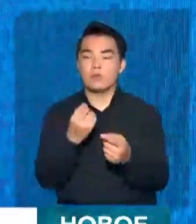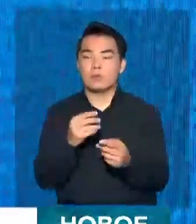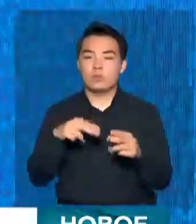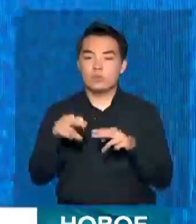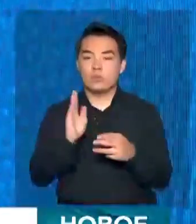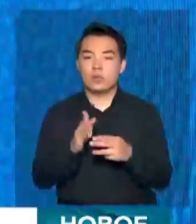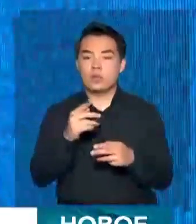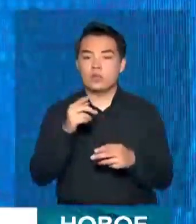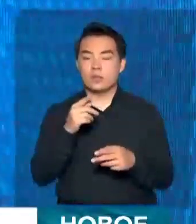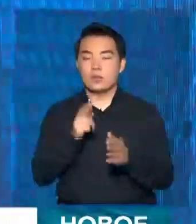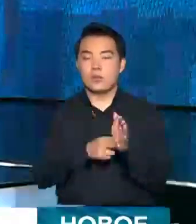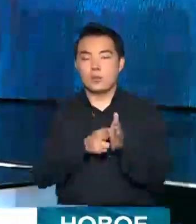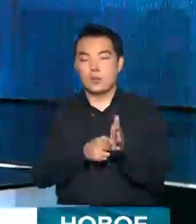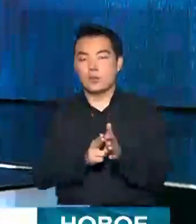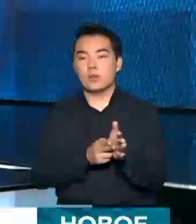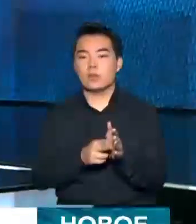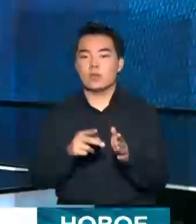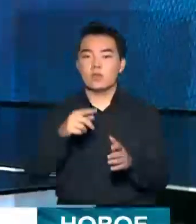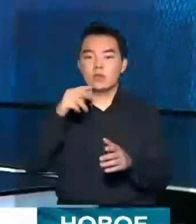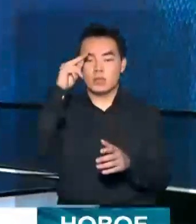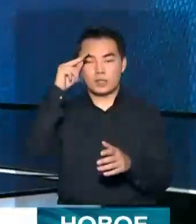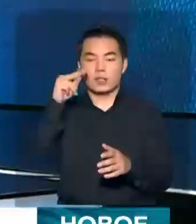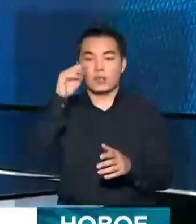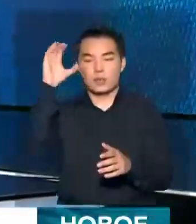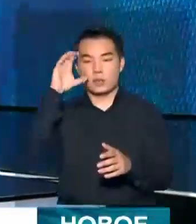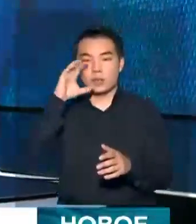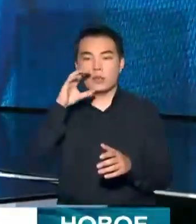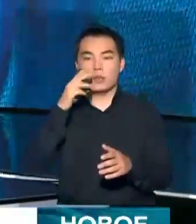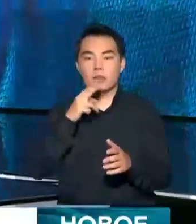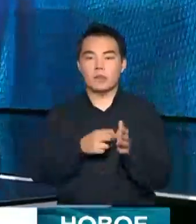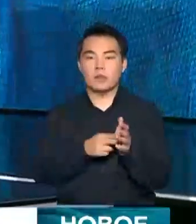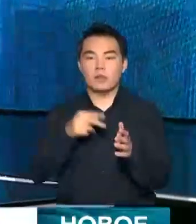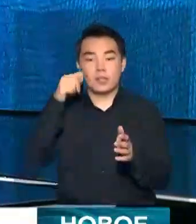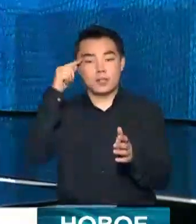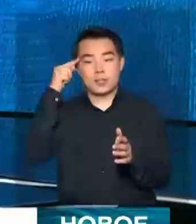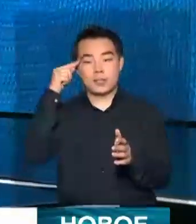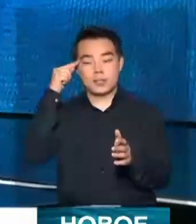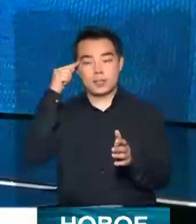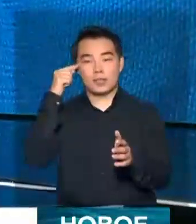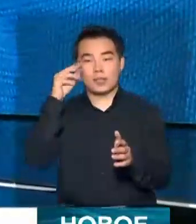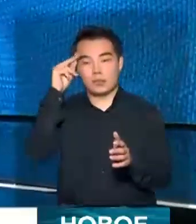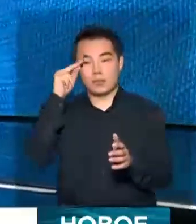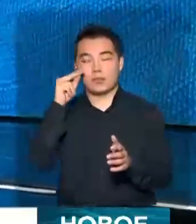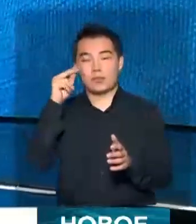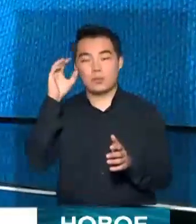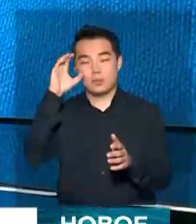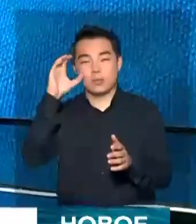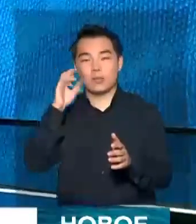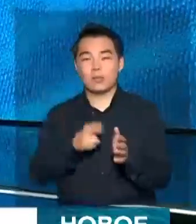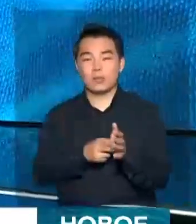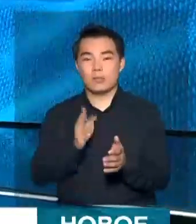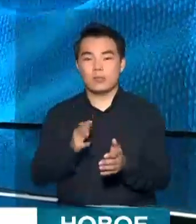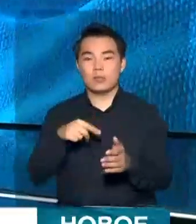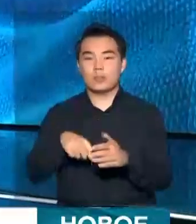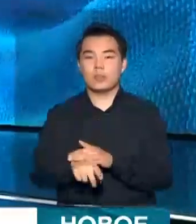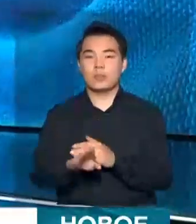железная дорога Кыргызстан, Узбекистан, Китай. Даже если так посмотрим, что с южной стороны Казахстана пройдет еще одна